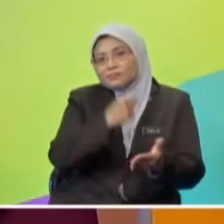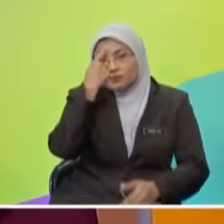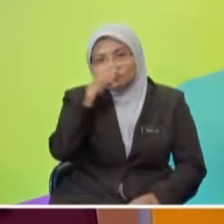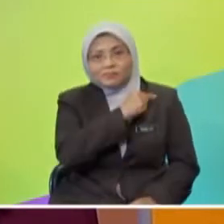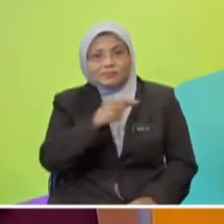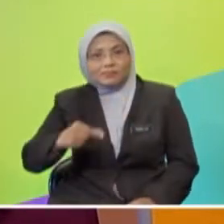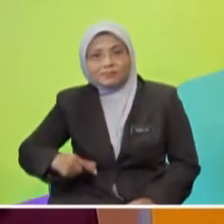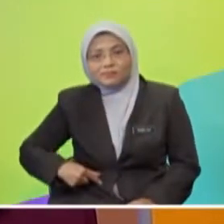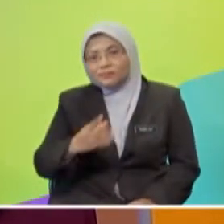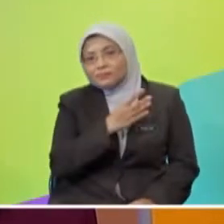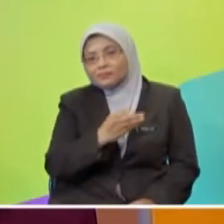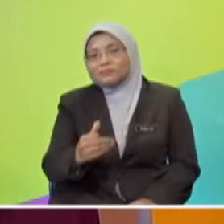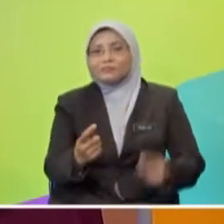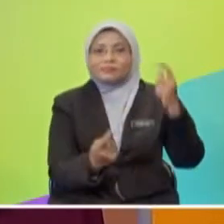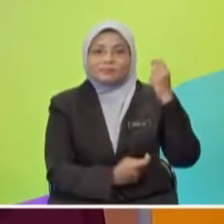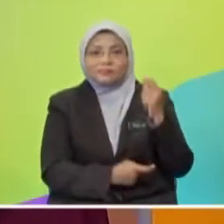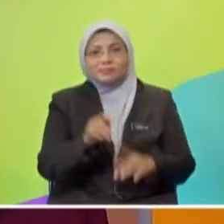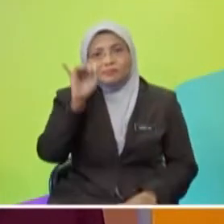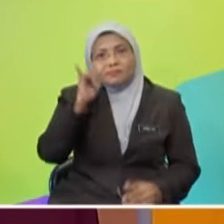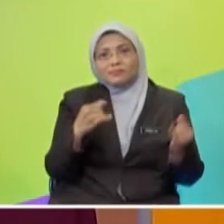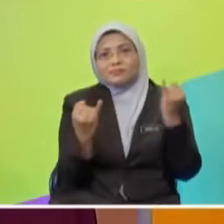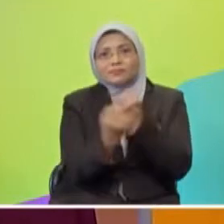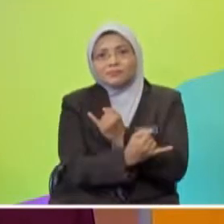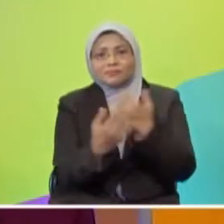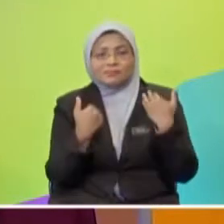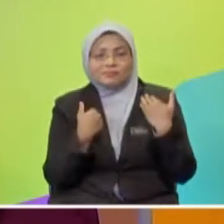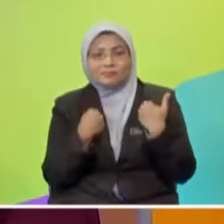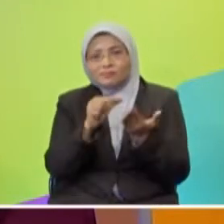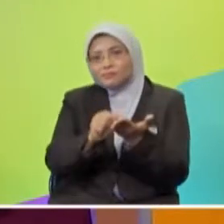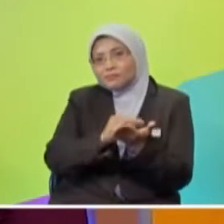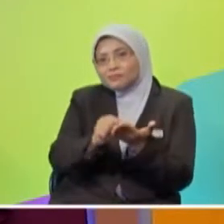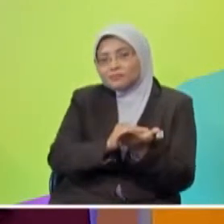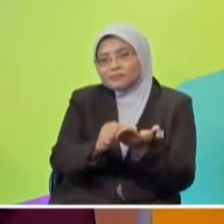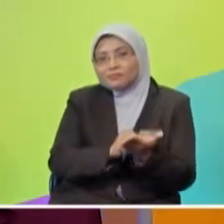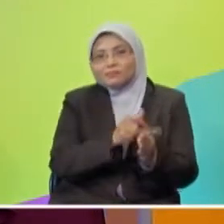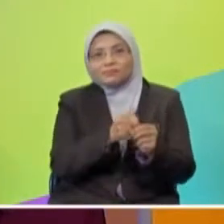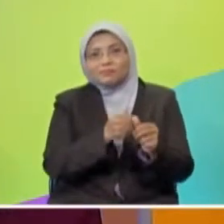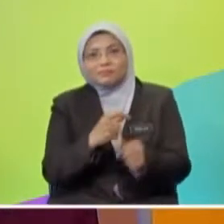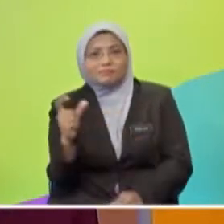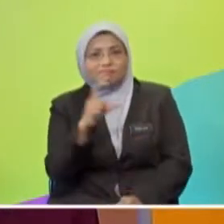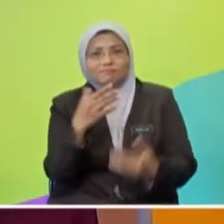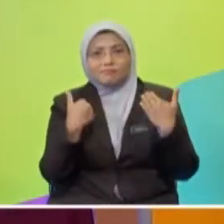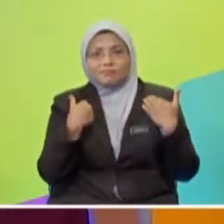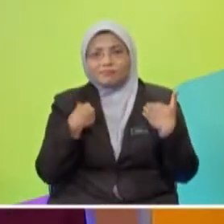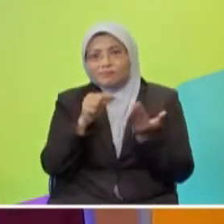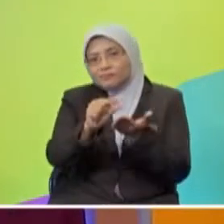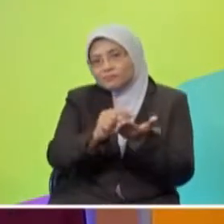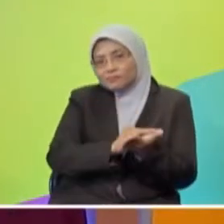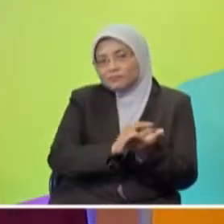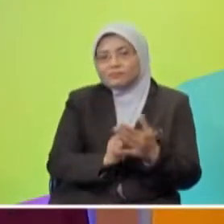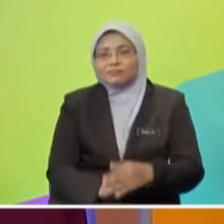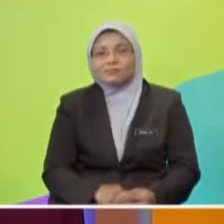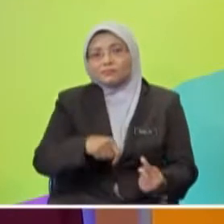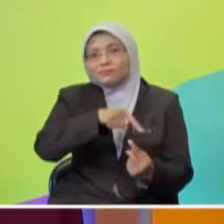dan tentara yang berjuang masuknya mereka gaji bulanan juga tapi aku bilang mereka pergi berjuang mereka adegan gila in